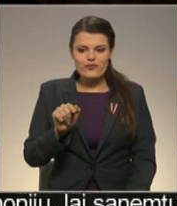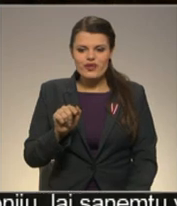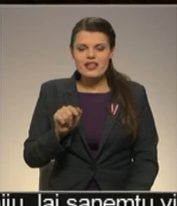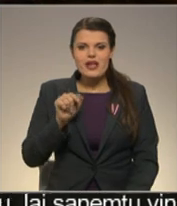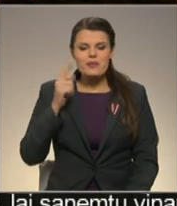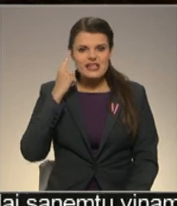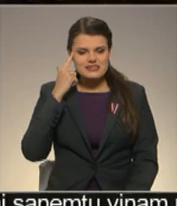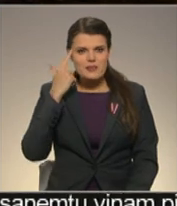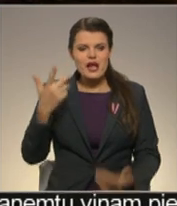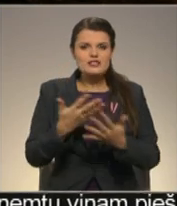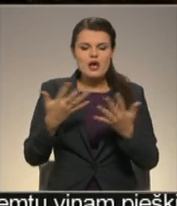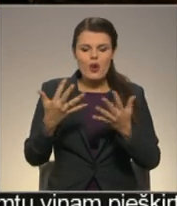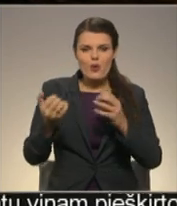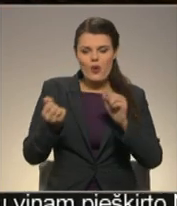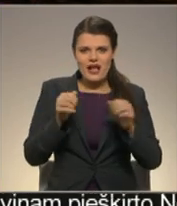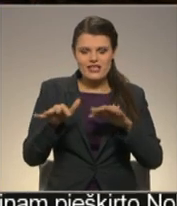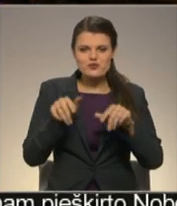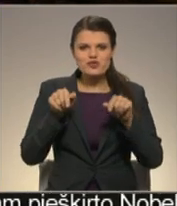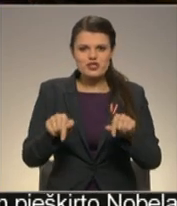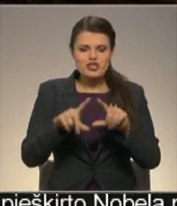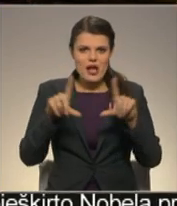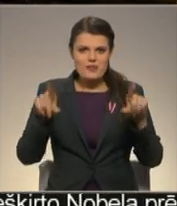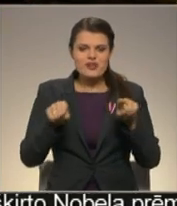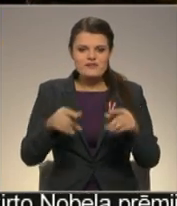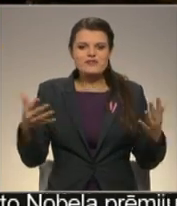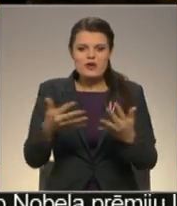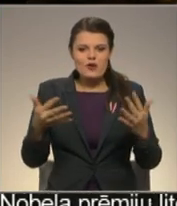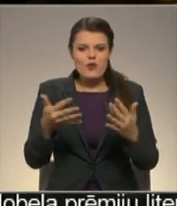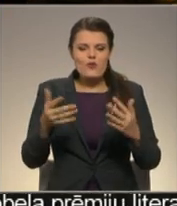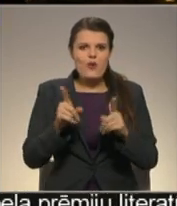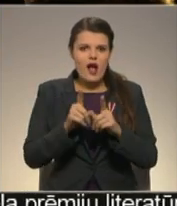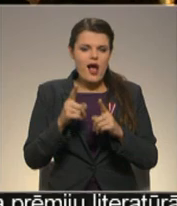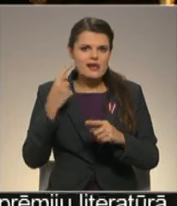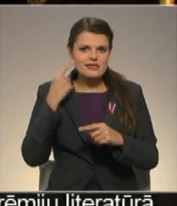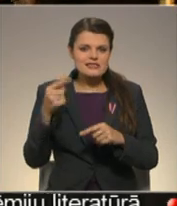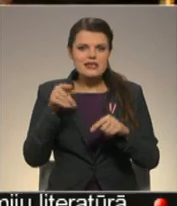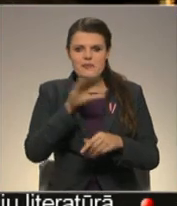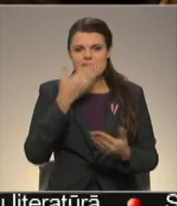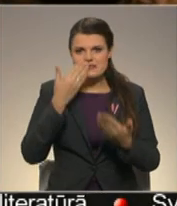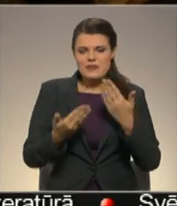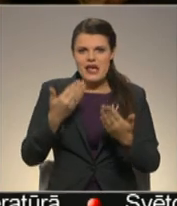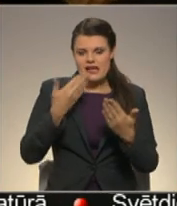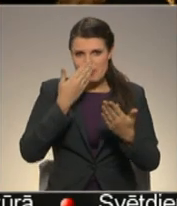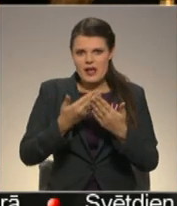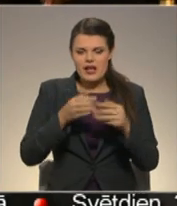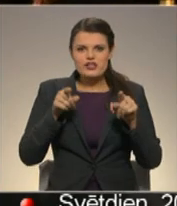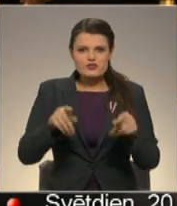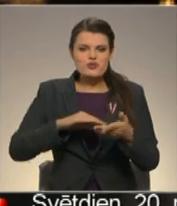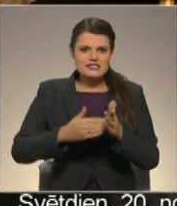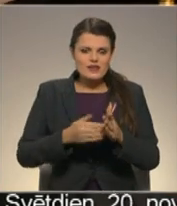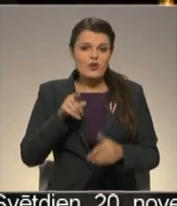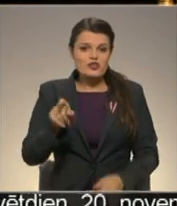viņam tas prāts kaut ko izkustina šī bildē, un viņš kaut ko arī dzird. Un tad mēs mēģinām simulēt šo situāciju, šo